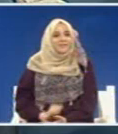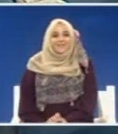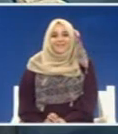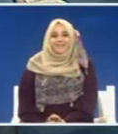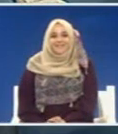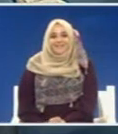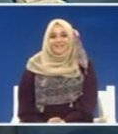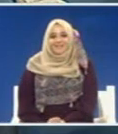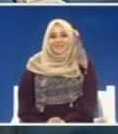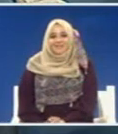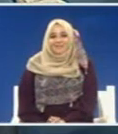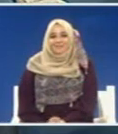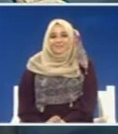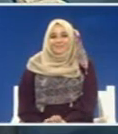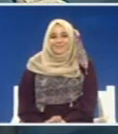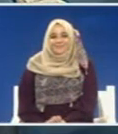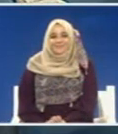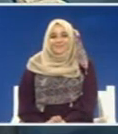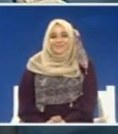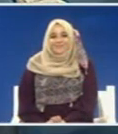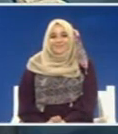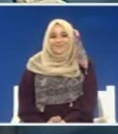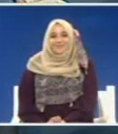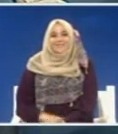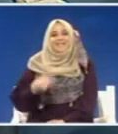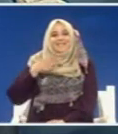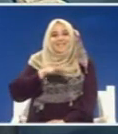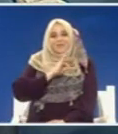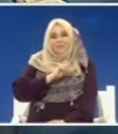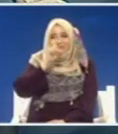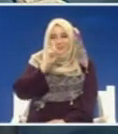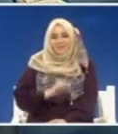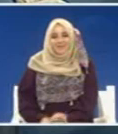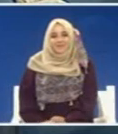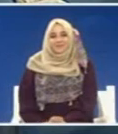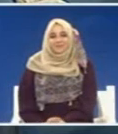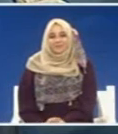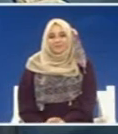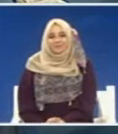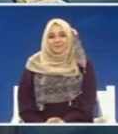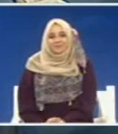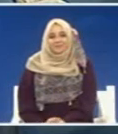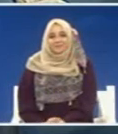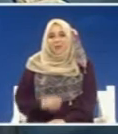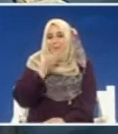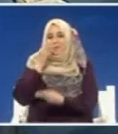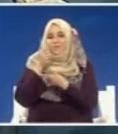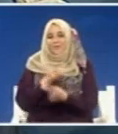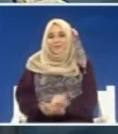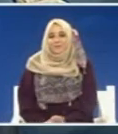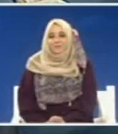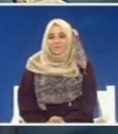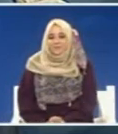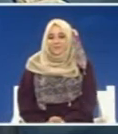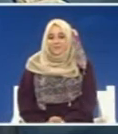سيدة أم هاجر تلمسان. ألو السلام عليكم فضيلة الشيخ. وعليكم السلام سيدة أم هاجر مرحبا.